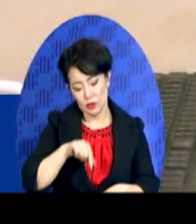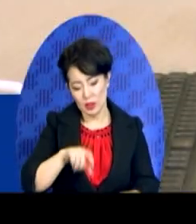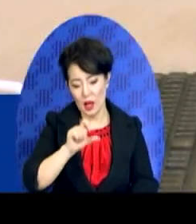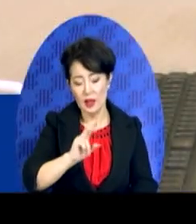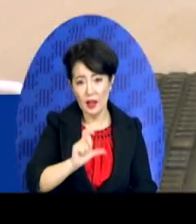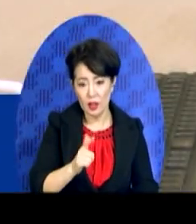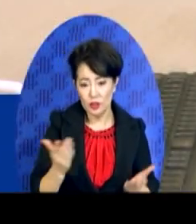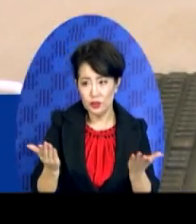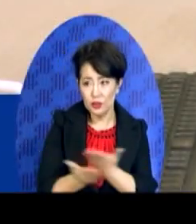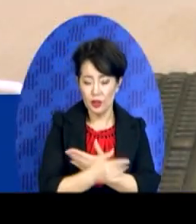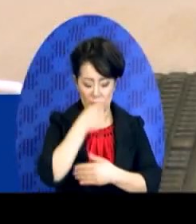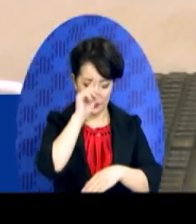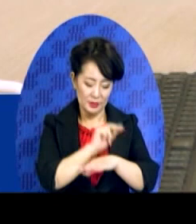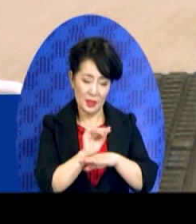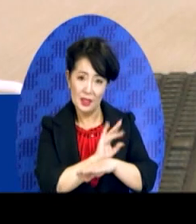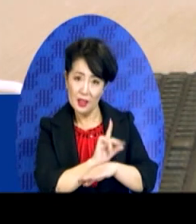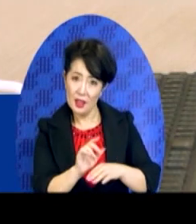хийхэд